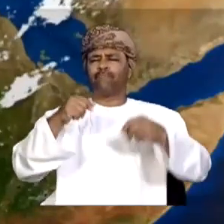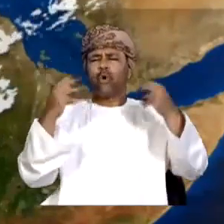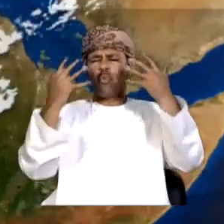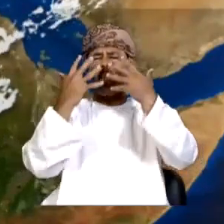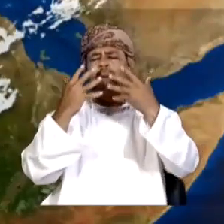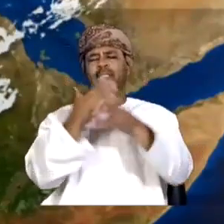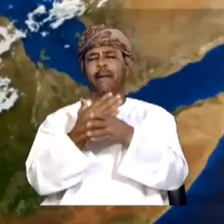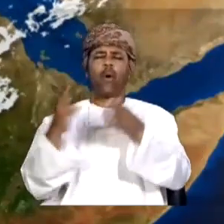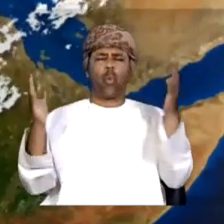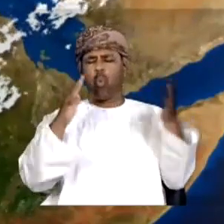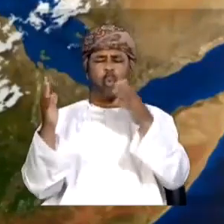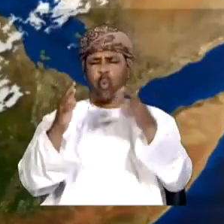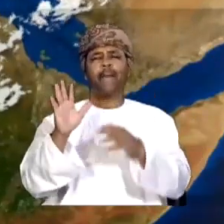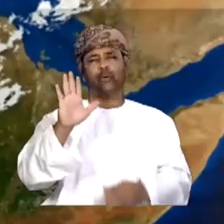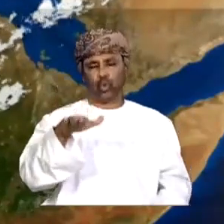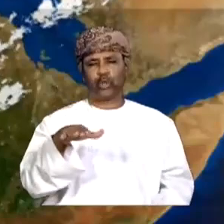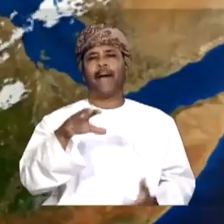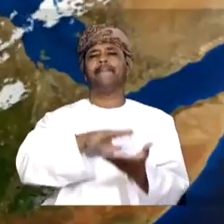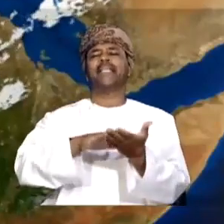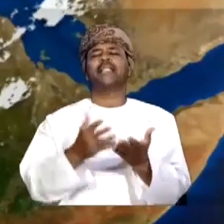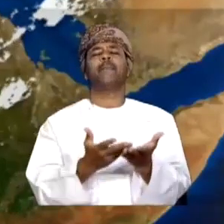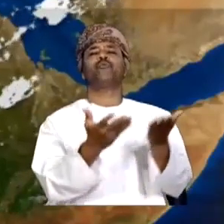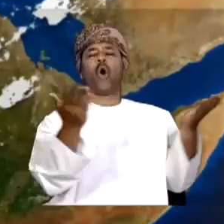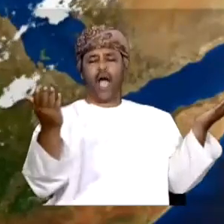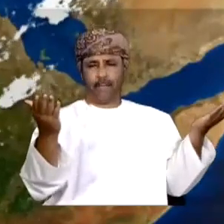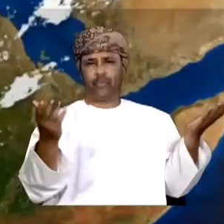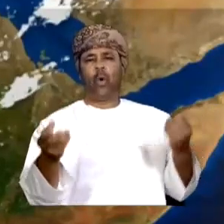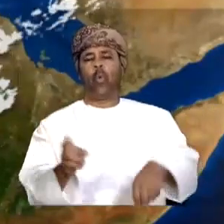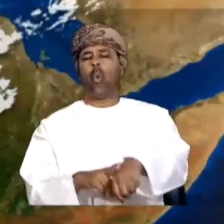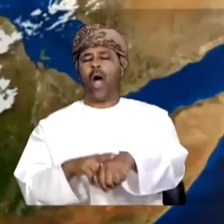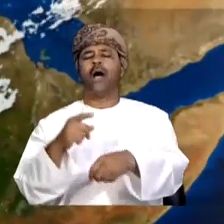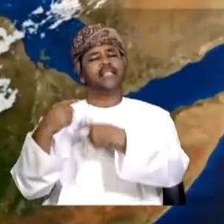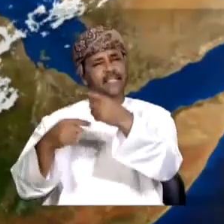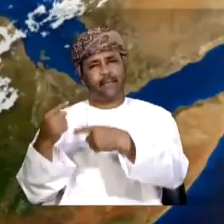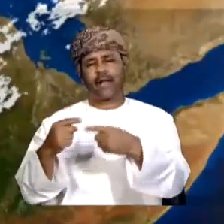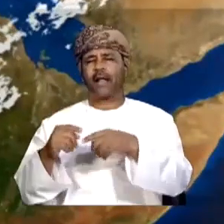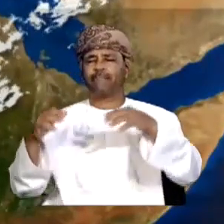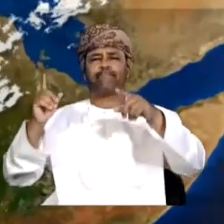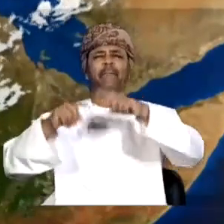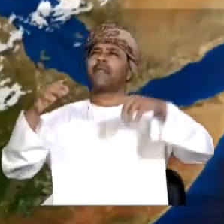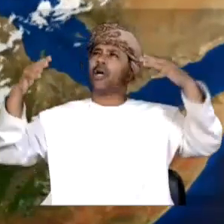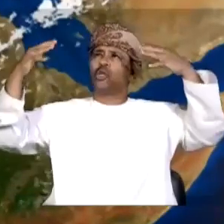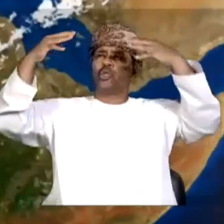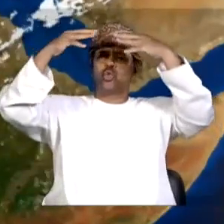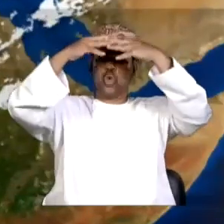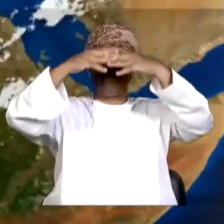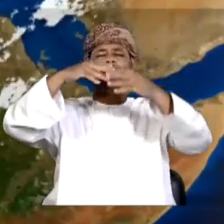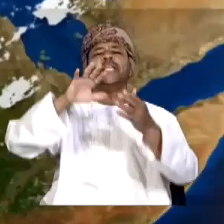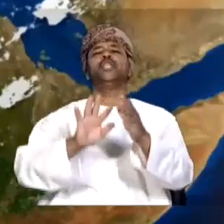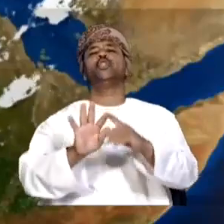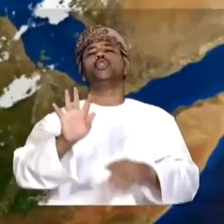والغبار بفعل نشاط الرياح يكون واردة على المناطق الصحراوية والمكشوفة. استمرار أيضا تدفق بعض السحب على الأجزاء